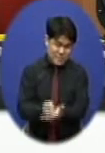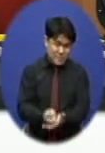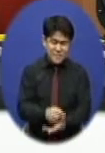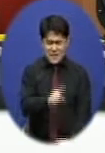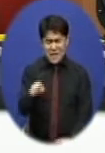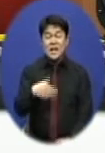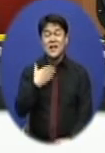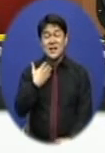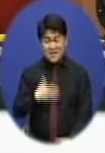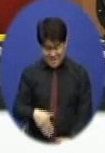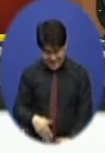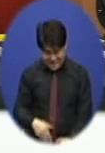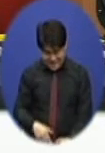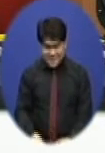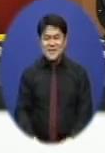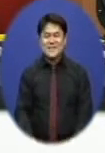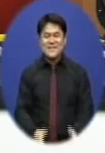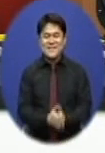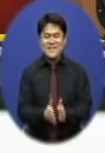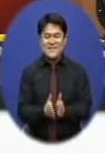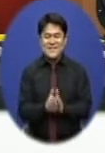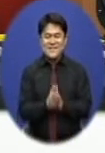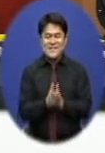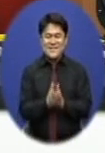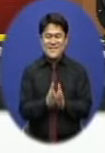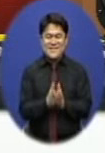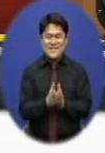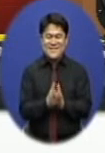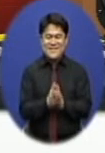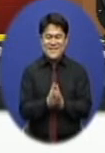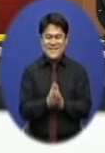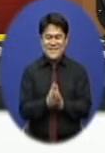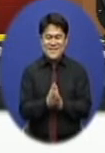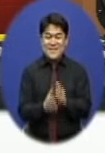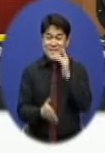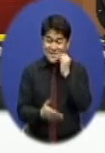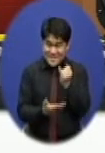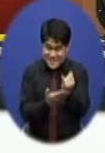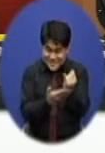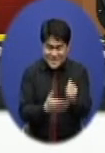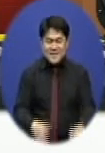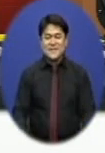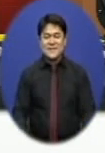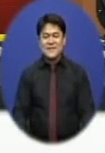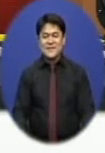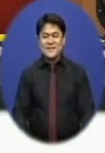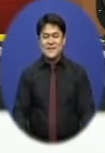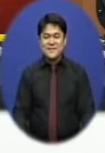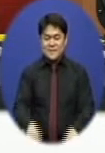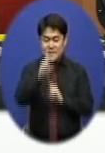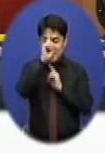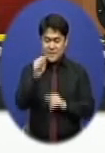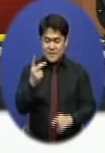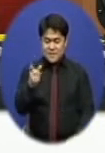번연히 알건만 아이고 아유, 잘하십니다 아니 어머니 네 아이고 우리